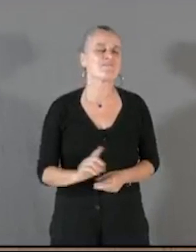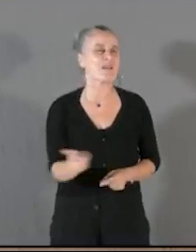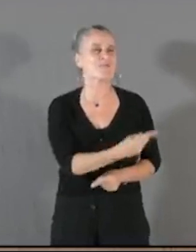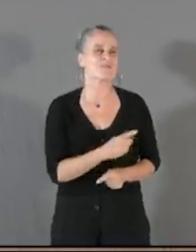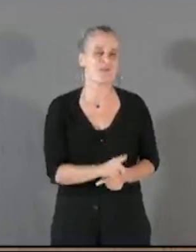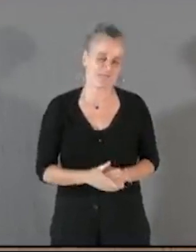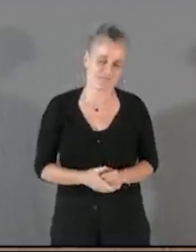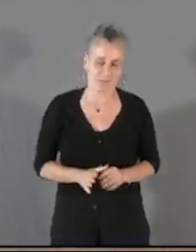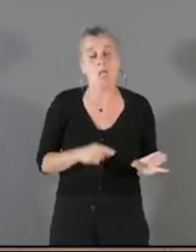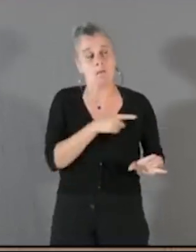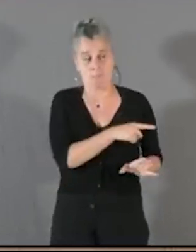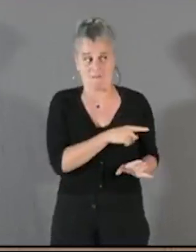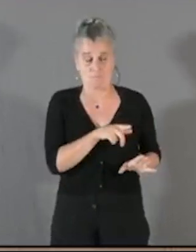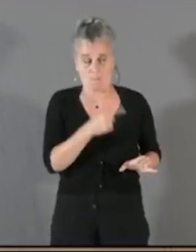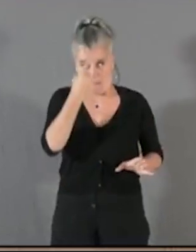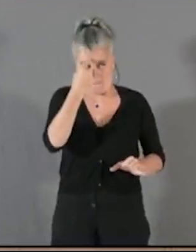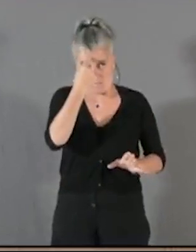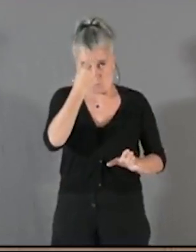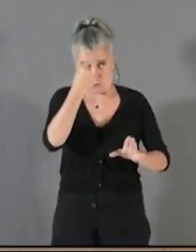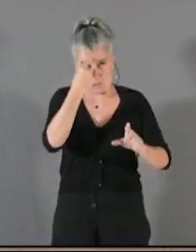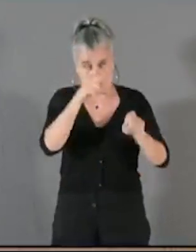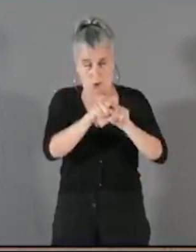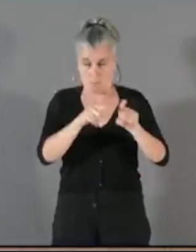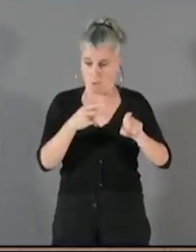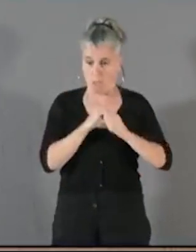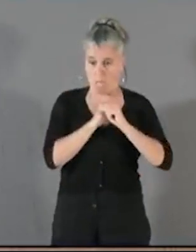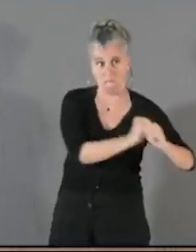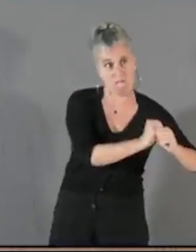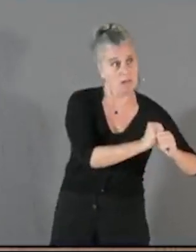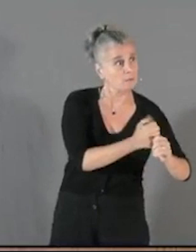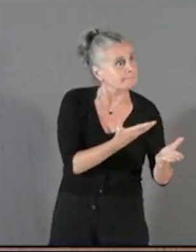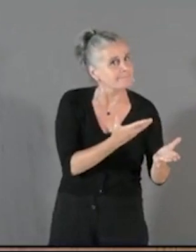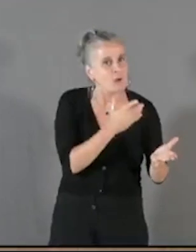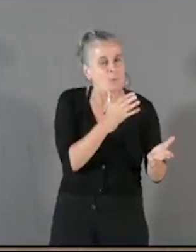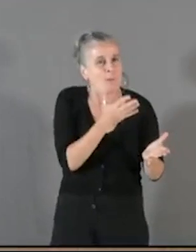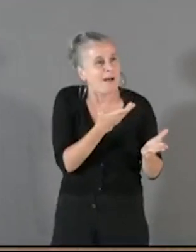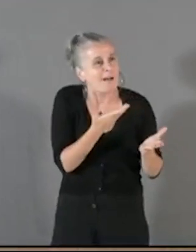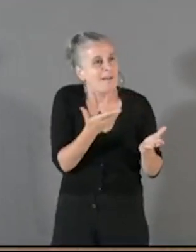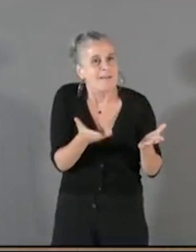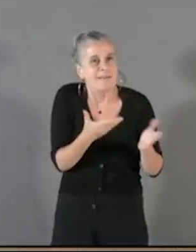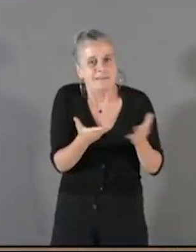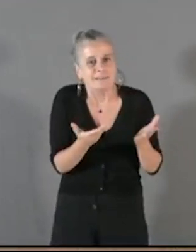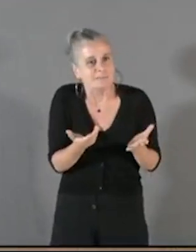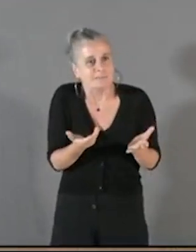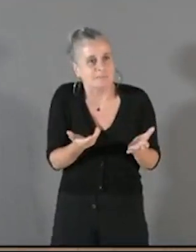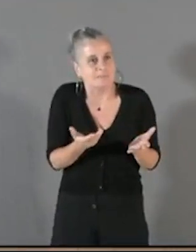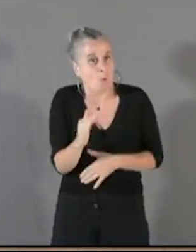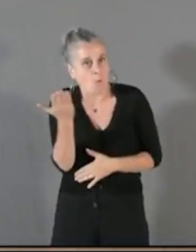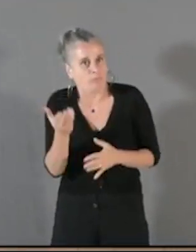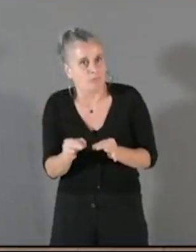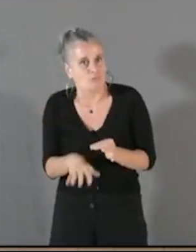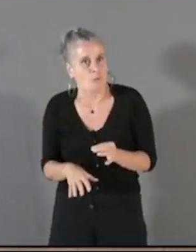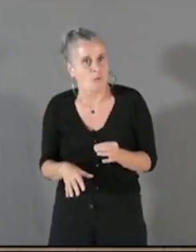Et prisonniers volontaires de cette idéologie, vous ne pouvez évidemment en appeler au contrôle de ces